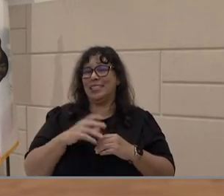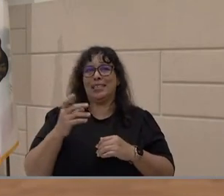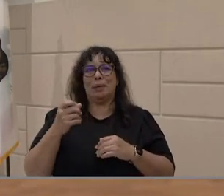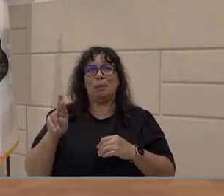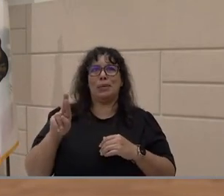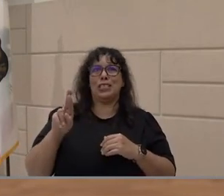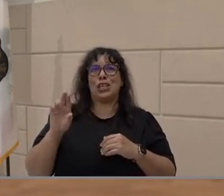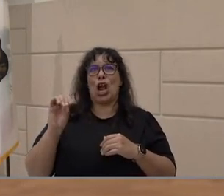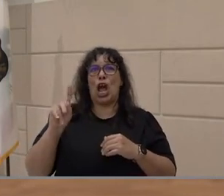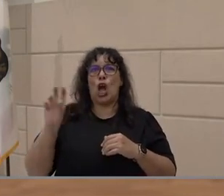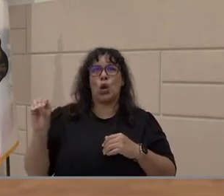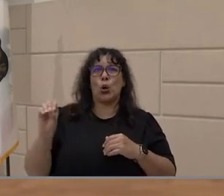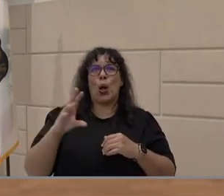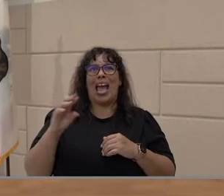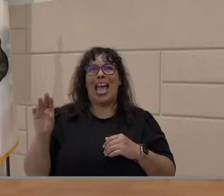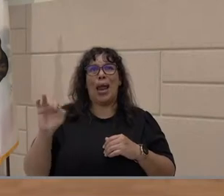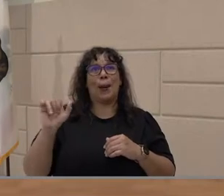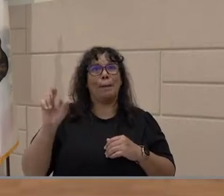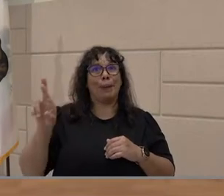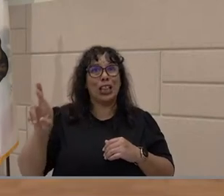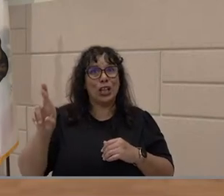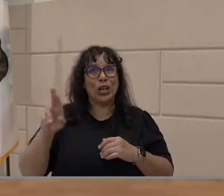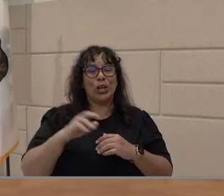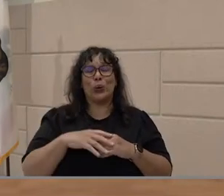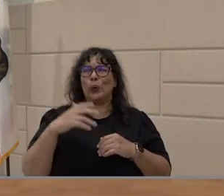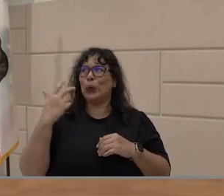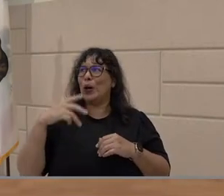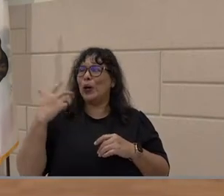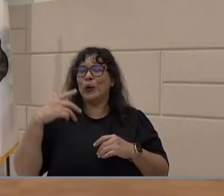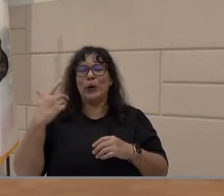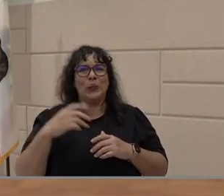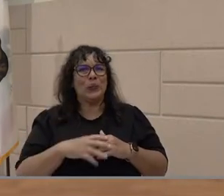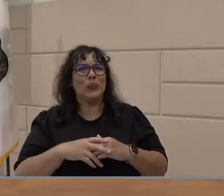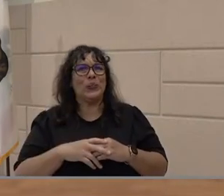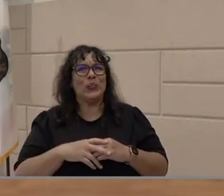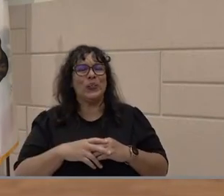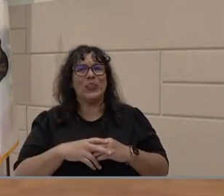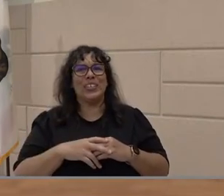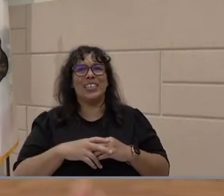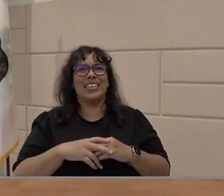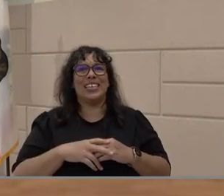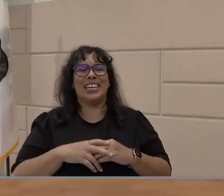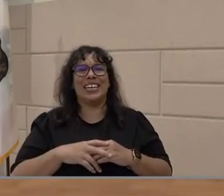នាដៃដែលបានធ្វើមកពីលោក Otto លោក Miller